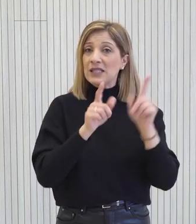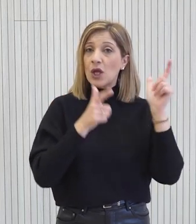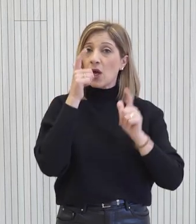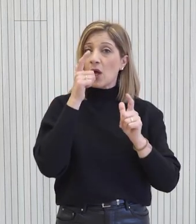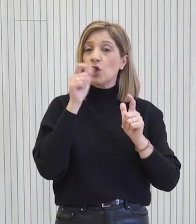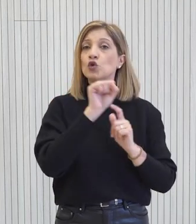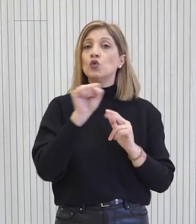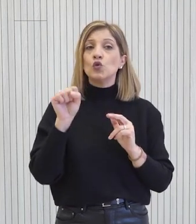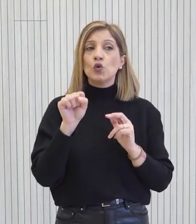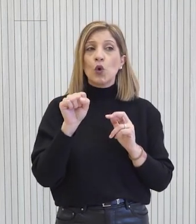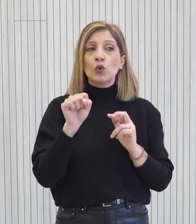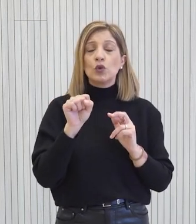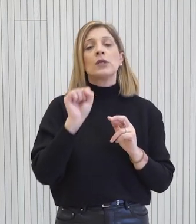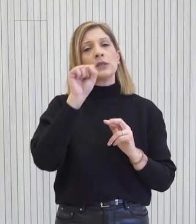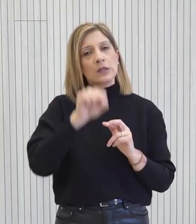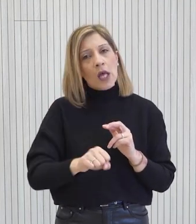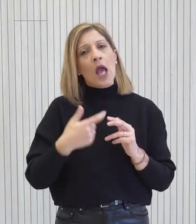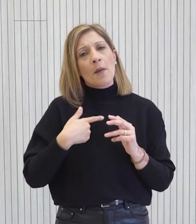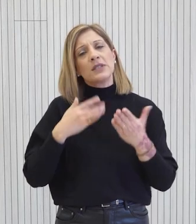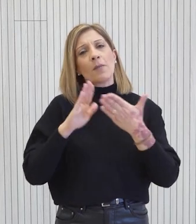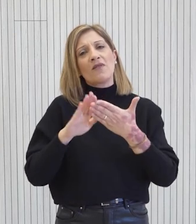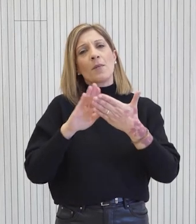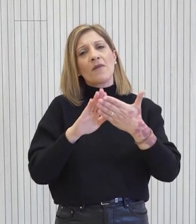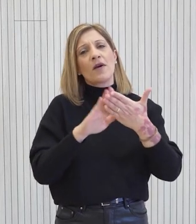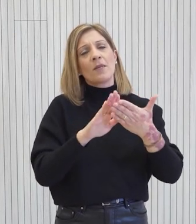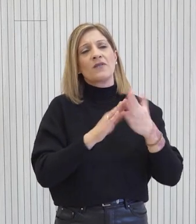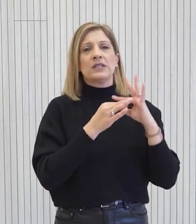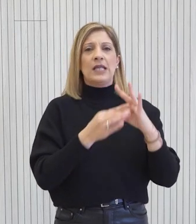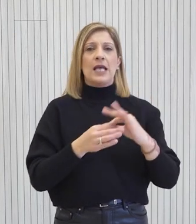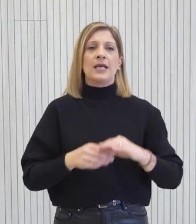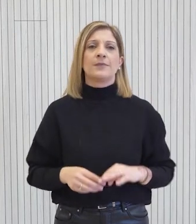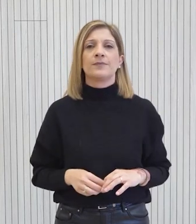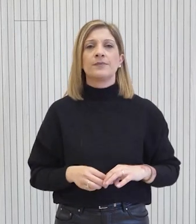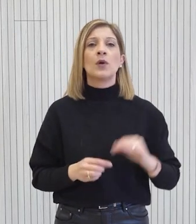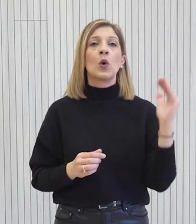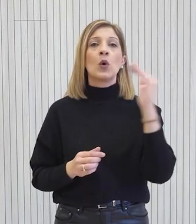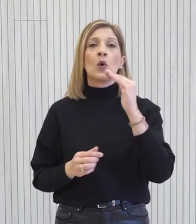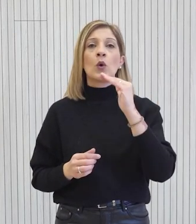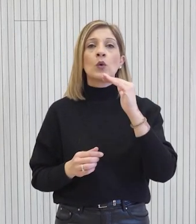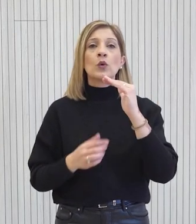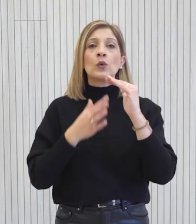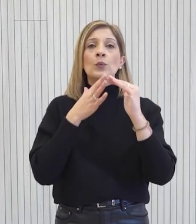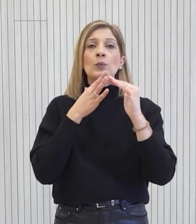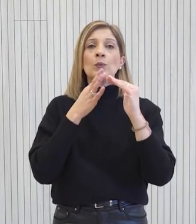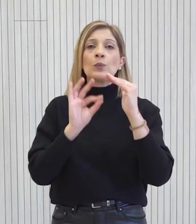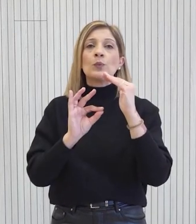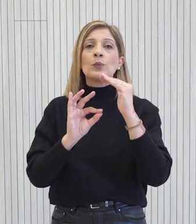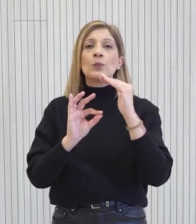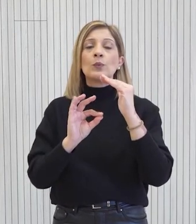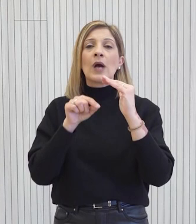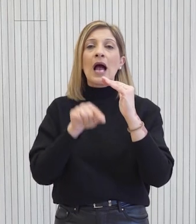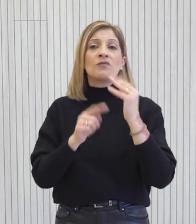Έχουν γίνει διαβήματα, επαναλαμβάνω, είμαστε σε διαρκή επικοινωνία με την ειρηνευτική δύναμη. Αλλά ποιος είναι ο λόγος που